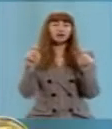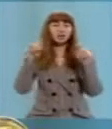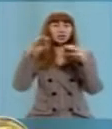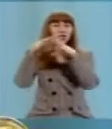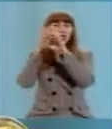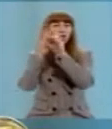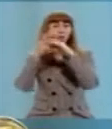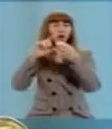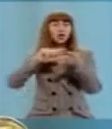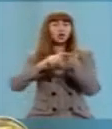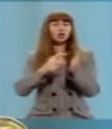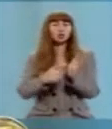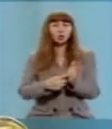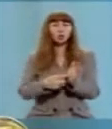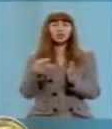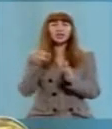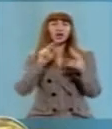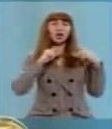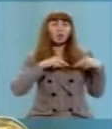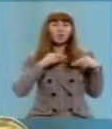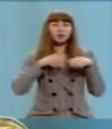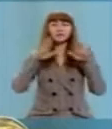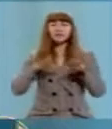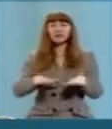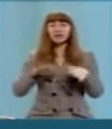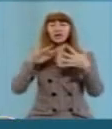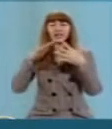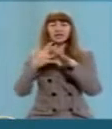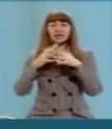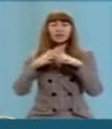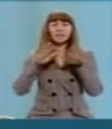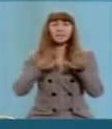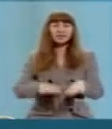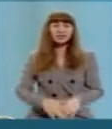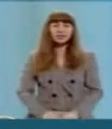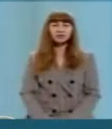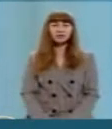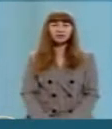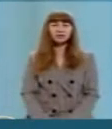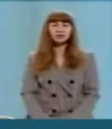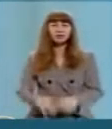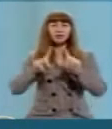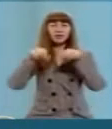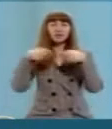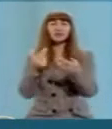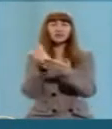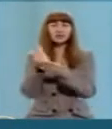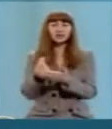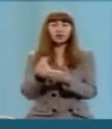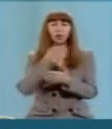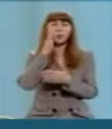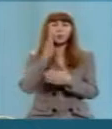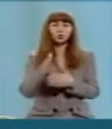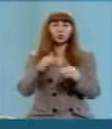қатаң онлайн жазылу арқылы немесе кол орталық арқылы жүзеге асыру керек. Мобильді зертханаларды ауру ошақтарында, ауылдық